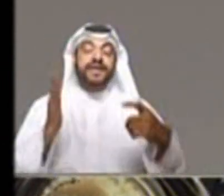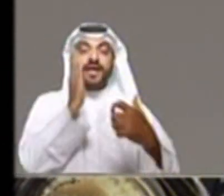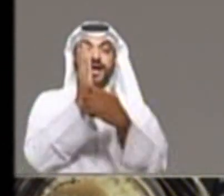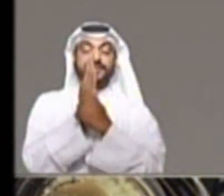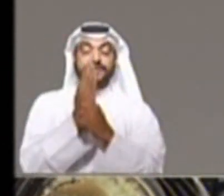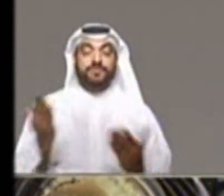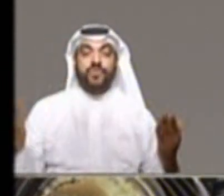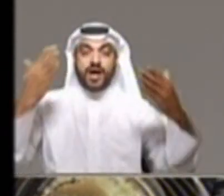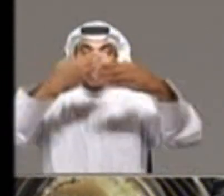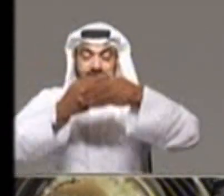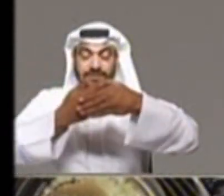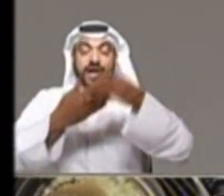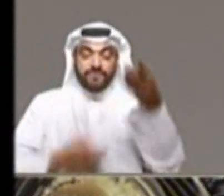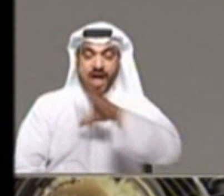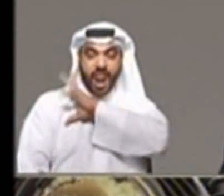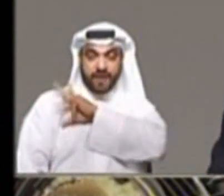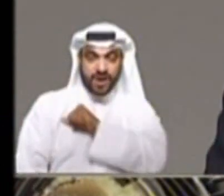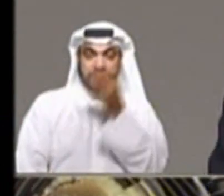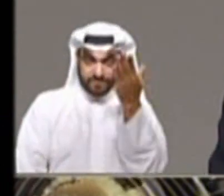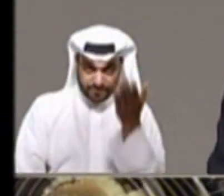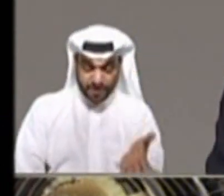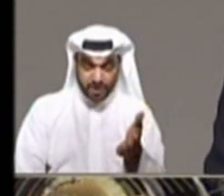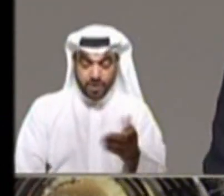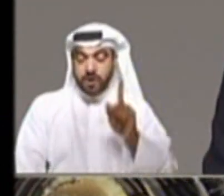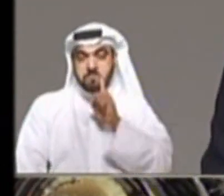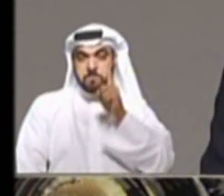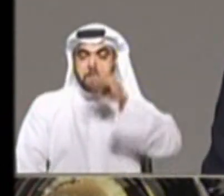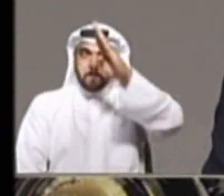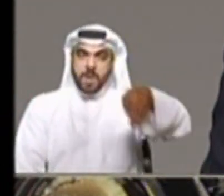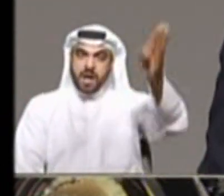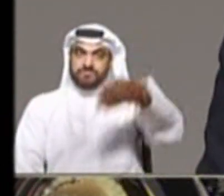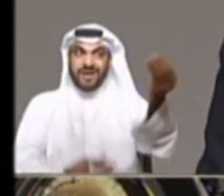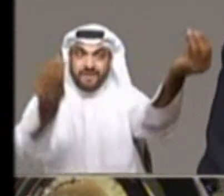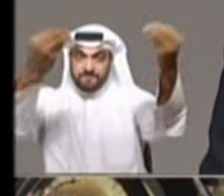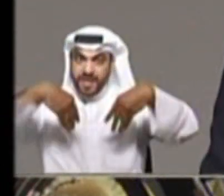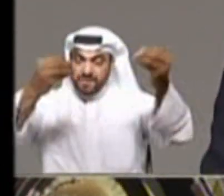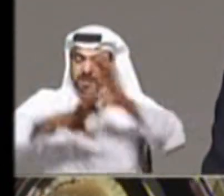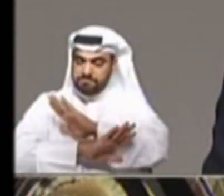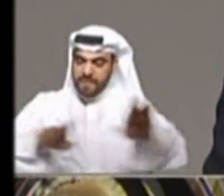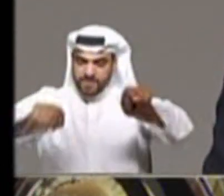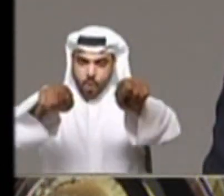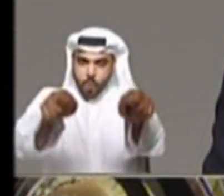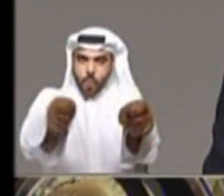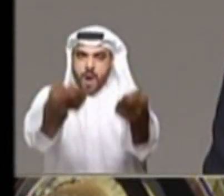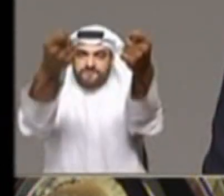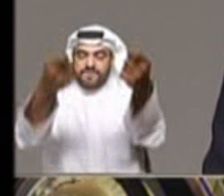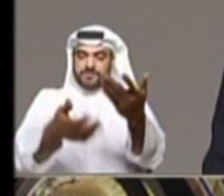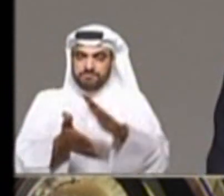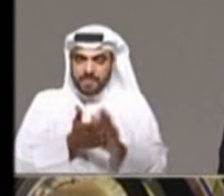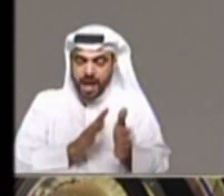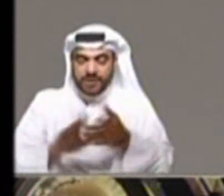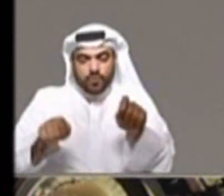وتشغيل اللاجئين الفلسطينيين أنروا، وامتناع بعض الدول عن سداد حصصها لتمكين الوكالة من